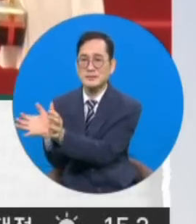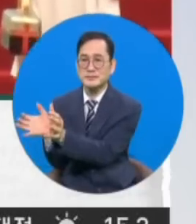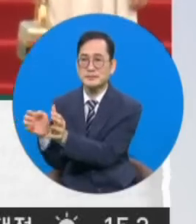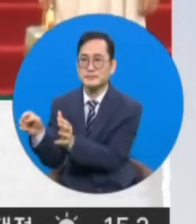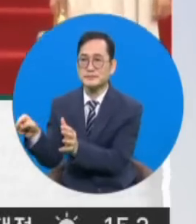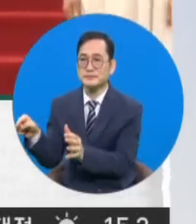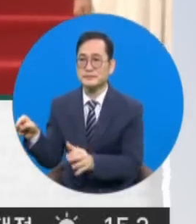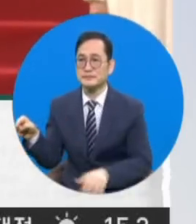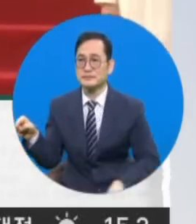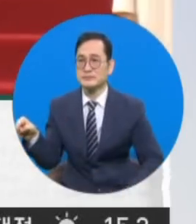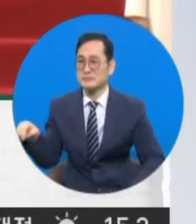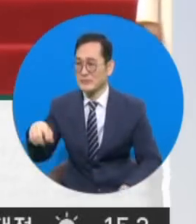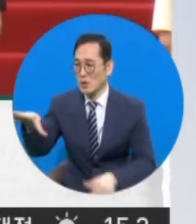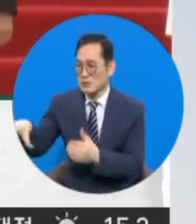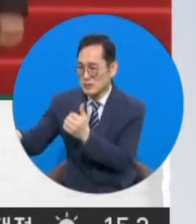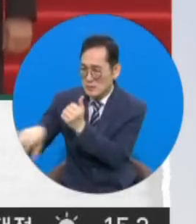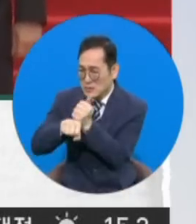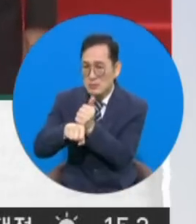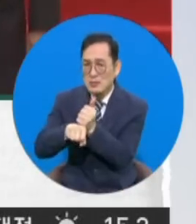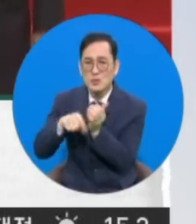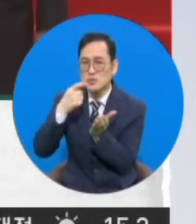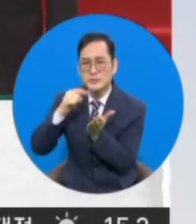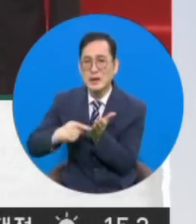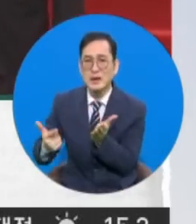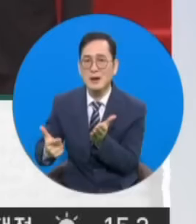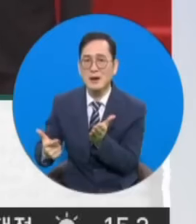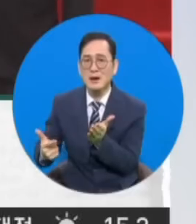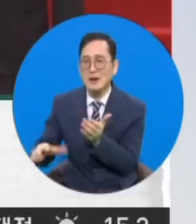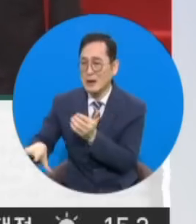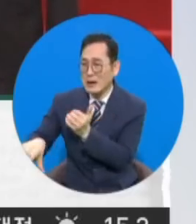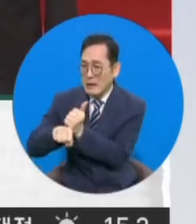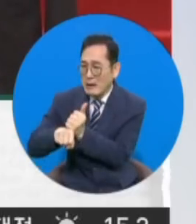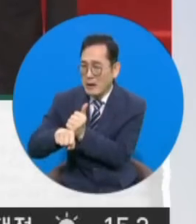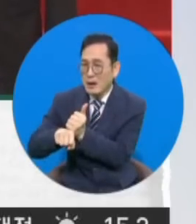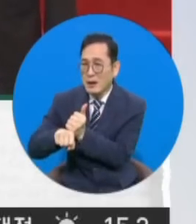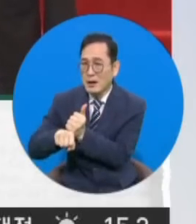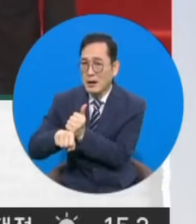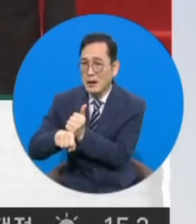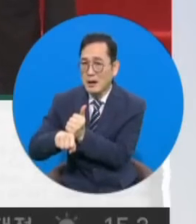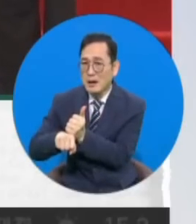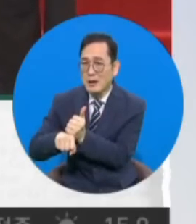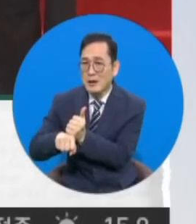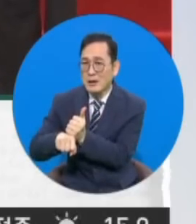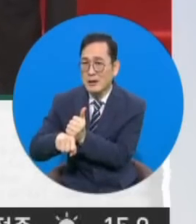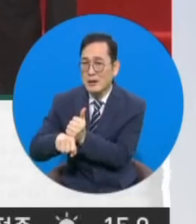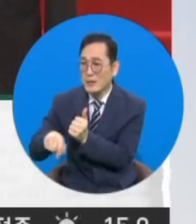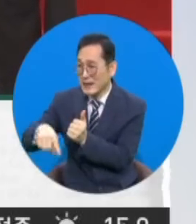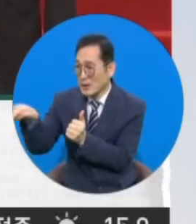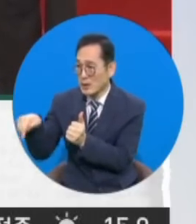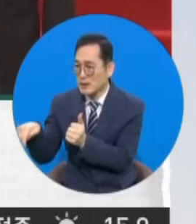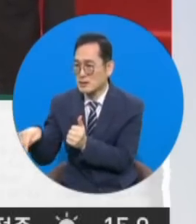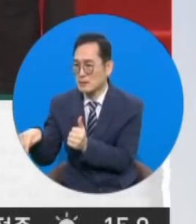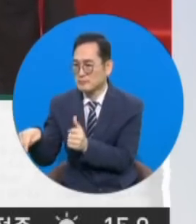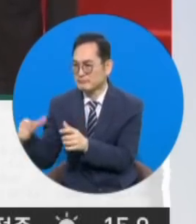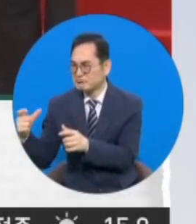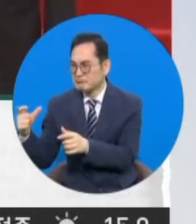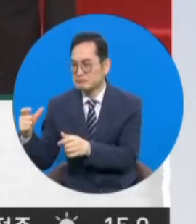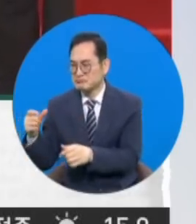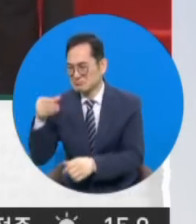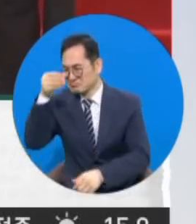자민당을 기시다가 끌고 가기가 굉장히 어려운 상황입니다 눈살을 아마 받게 될 것이고 일본 내 여론도 지금 좋지 않은 상황일 겁니다